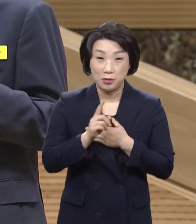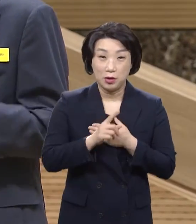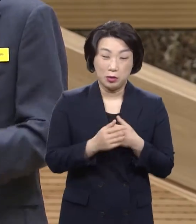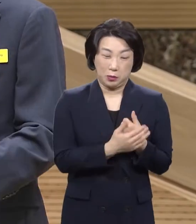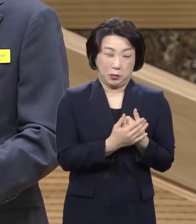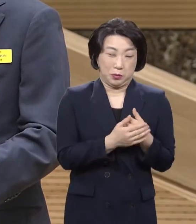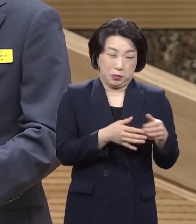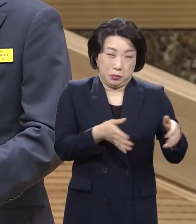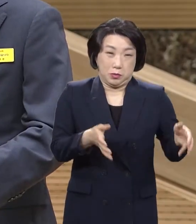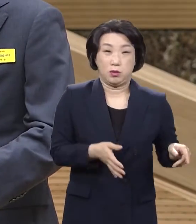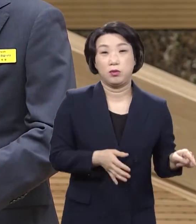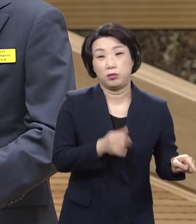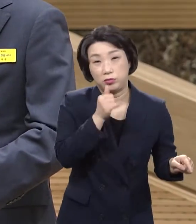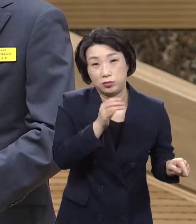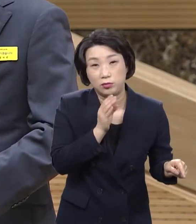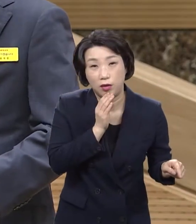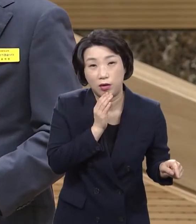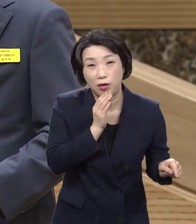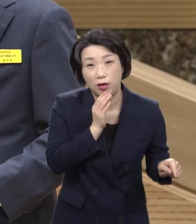자기 이기주의자예요.